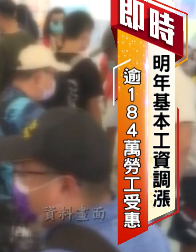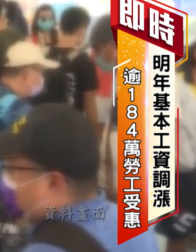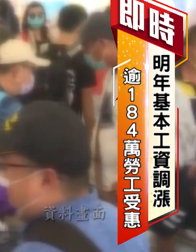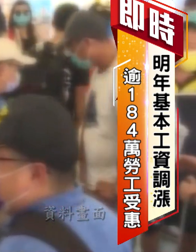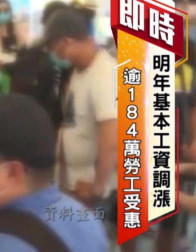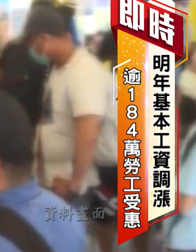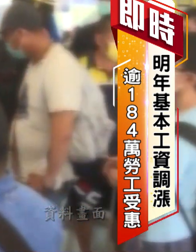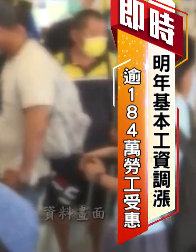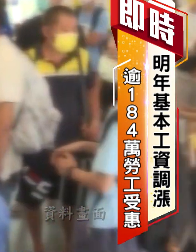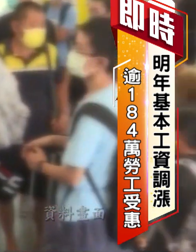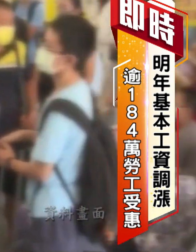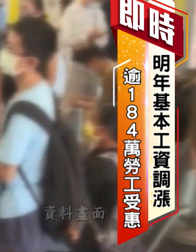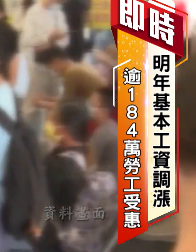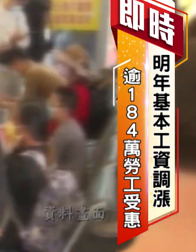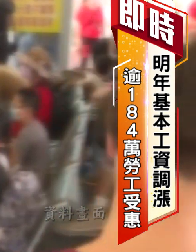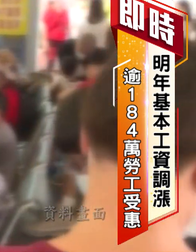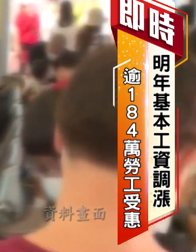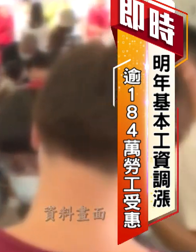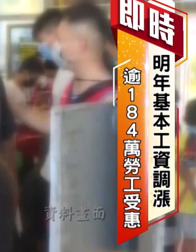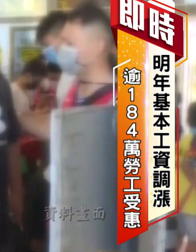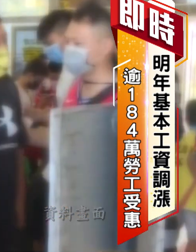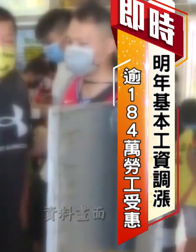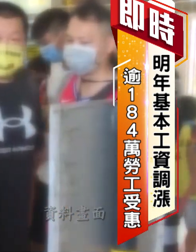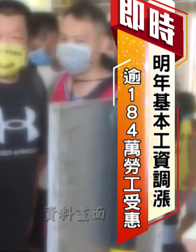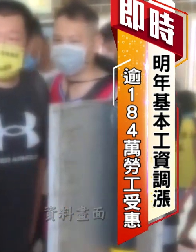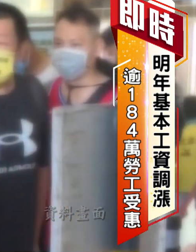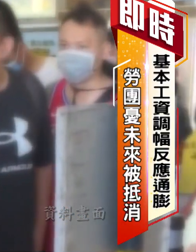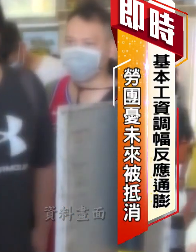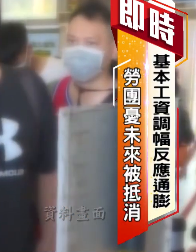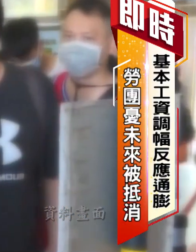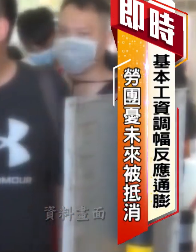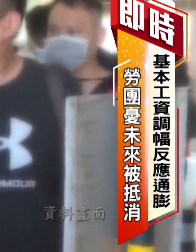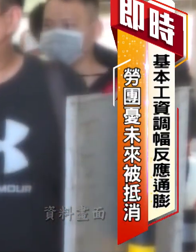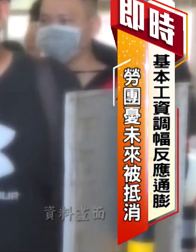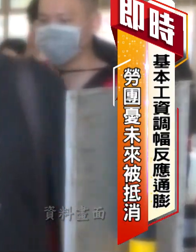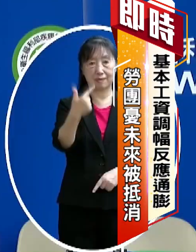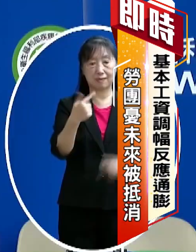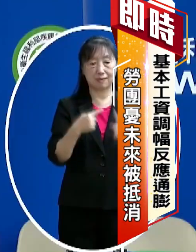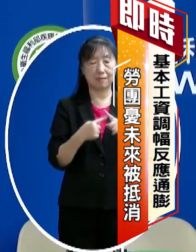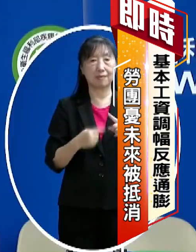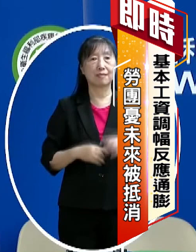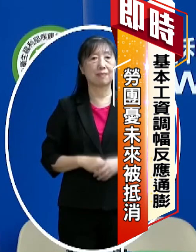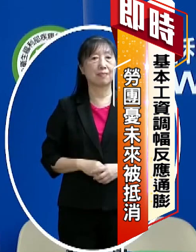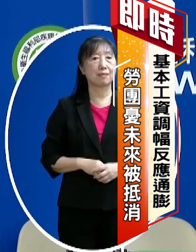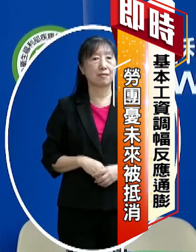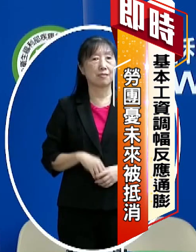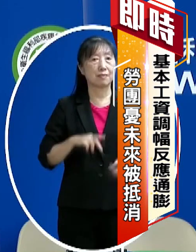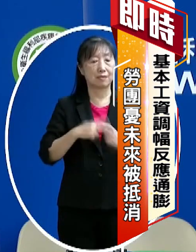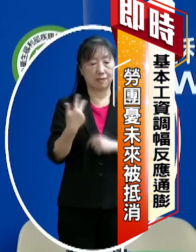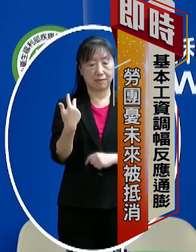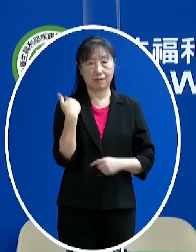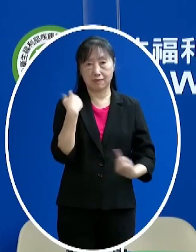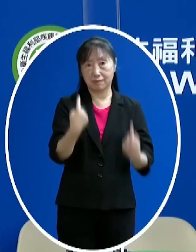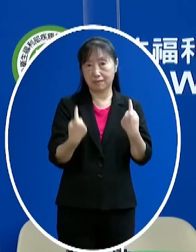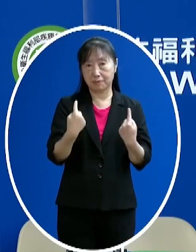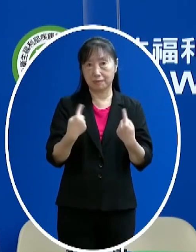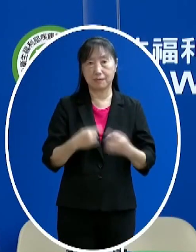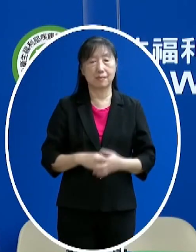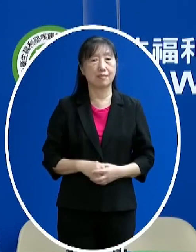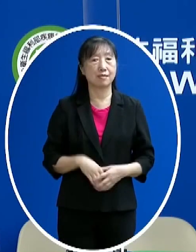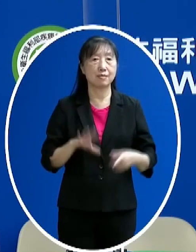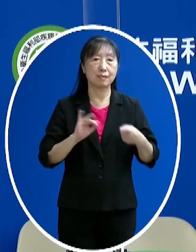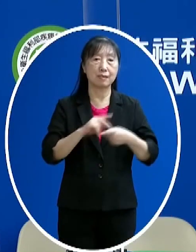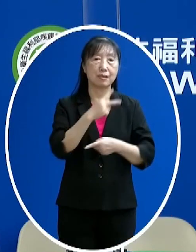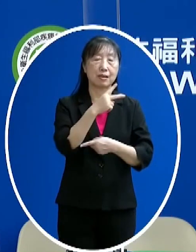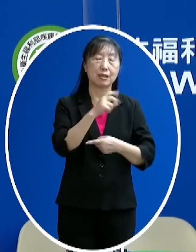33875例，243例境外，中重症154人，死亡36人。 跟上周四相比，那